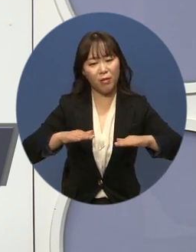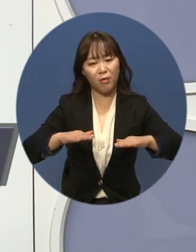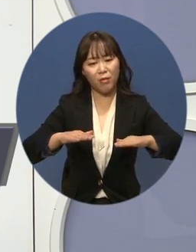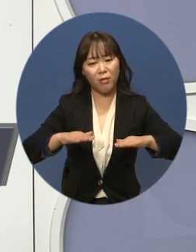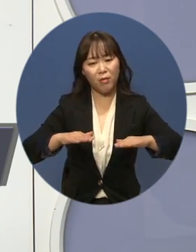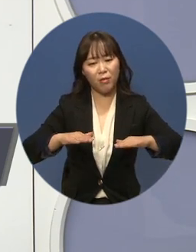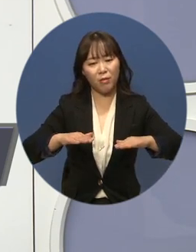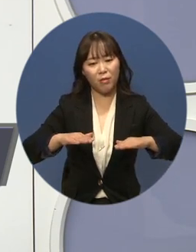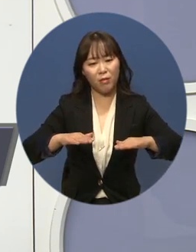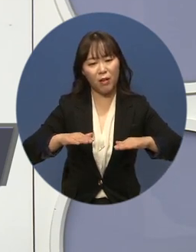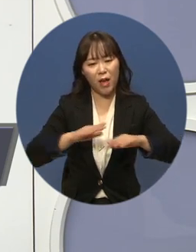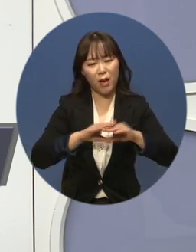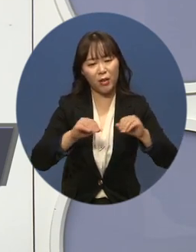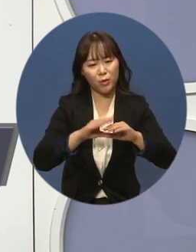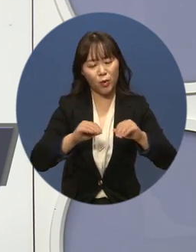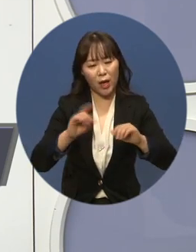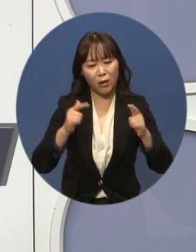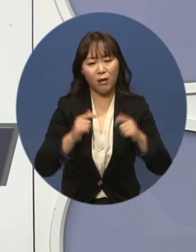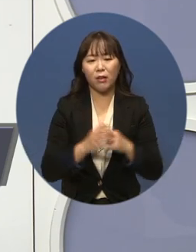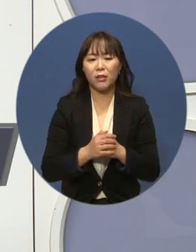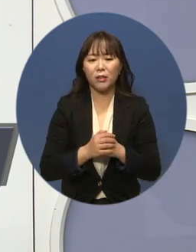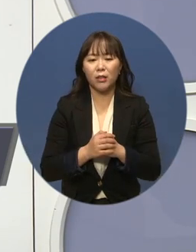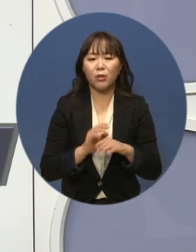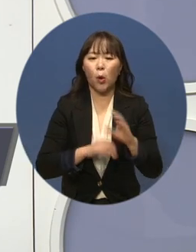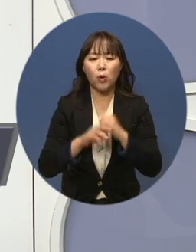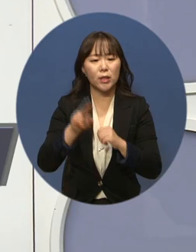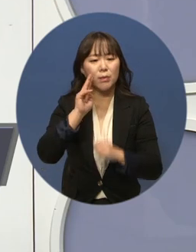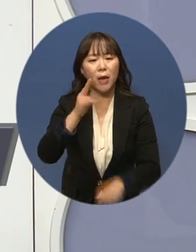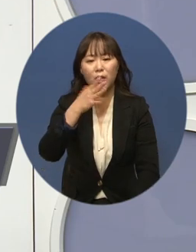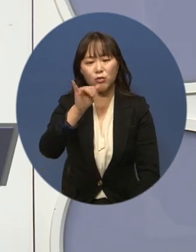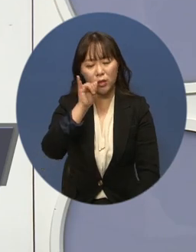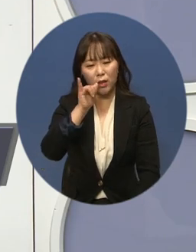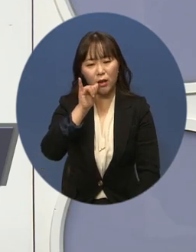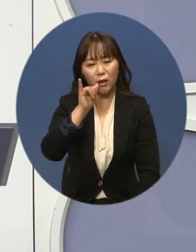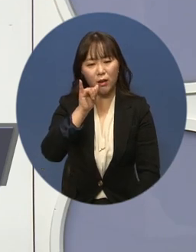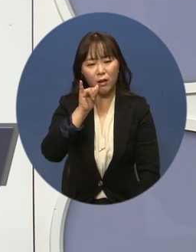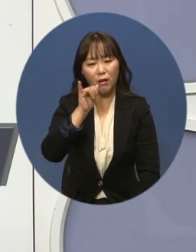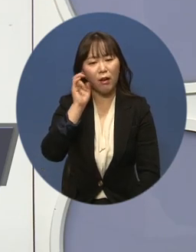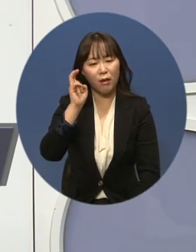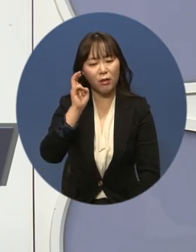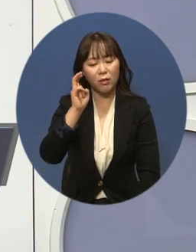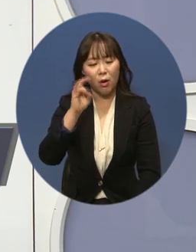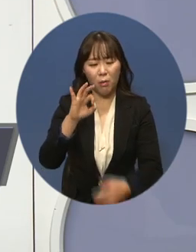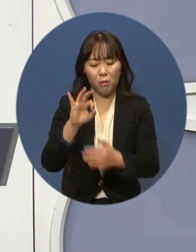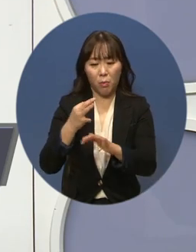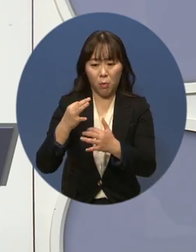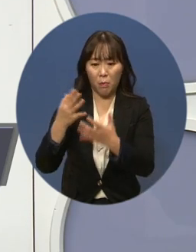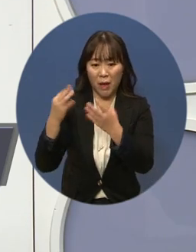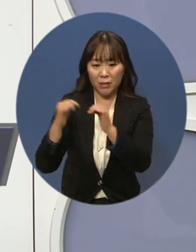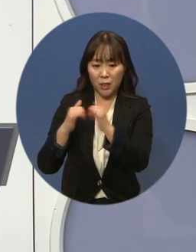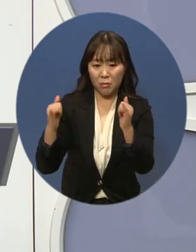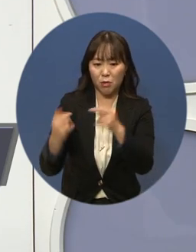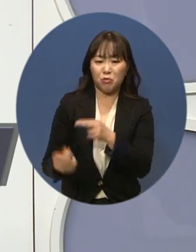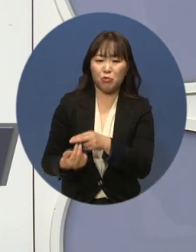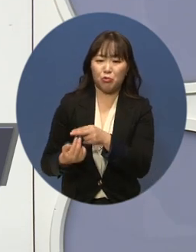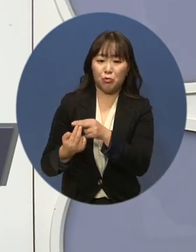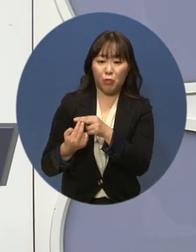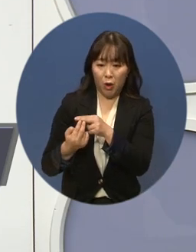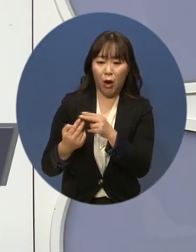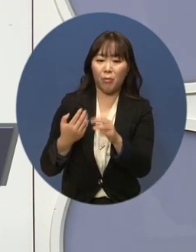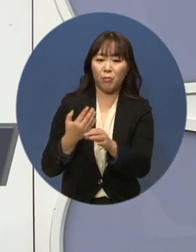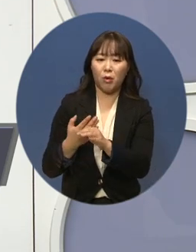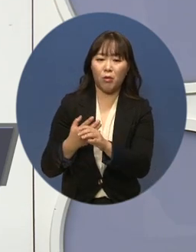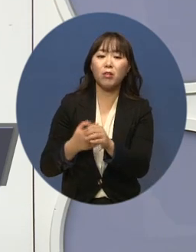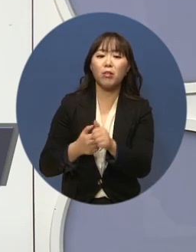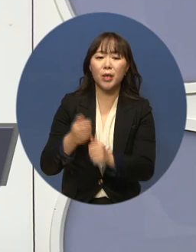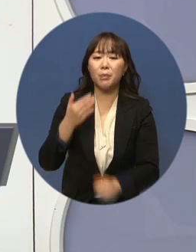하는 게 아니라 오히려 불평등을 심화시킬 수 있다 이런 문제 제기를 하니까 이제 고소득자에 대해서는 누진 적용으로 가세를 하면